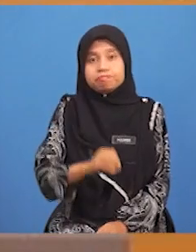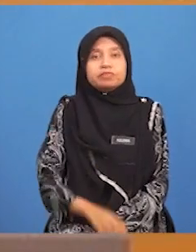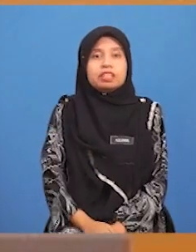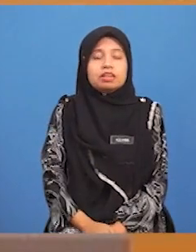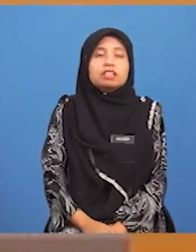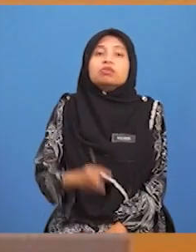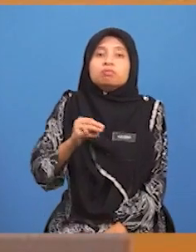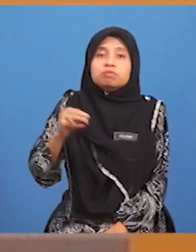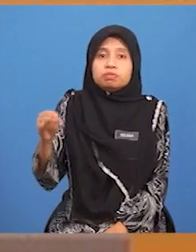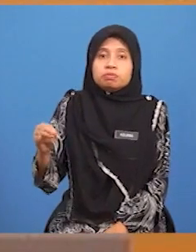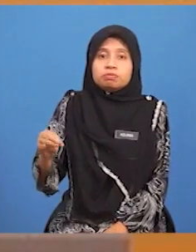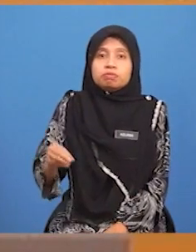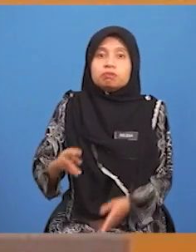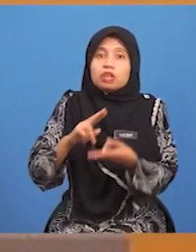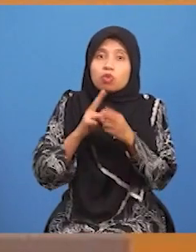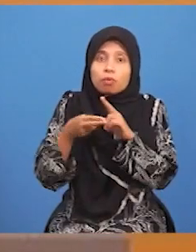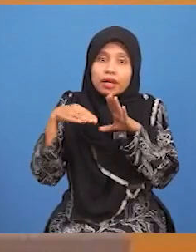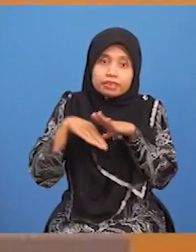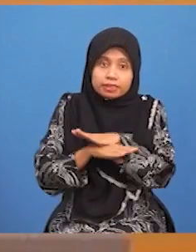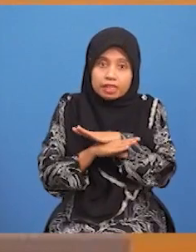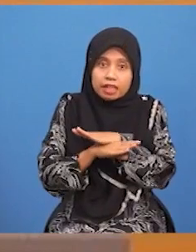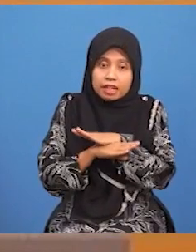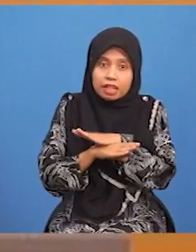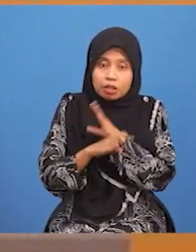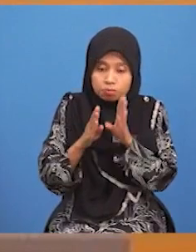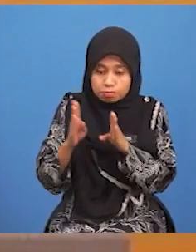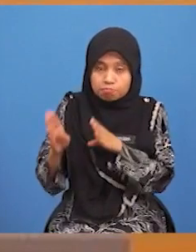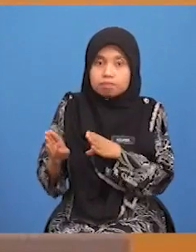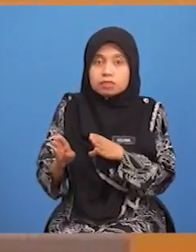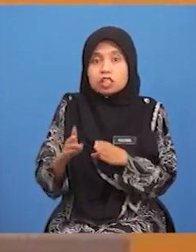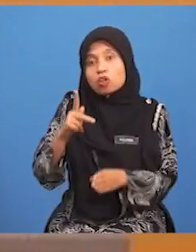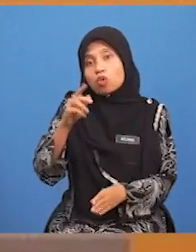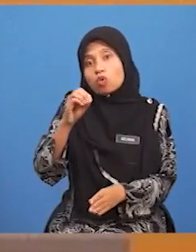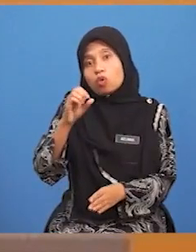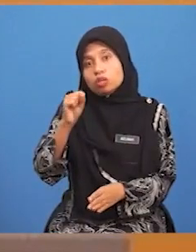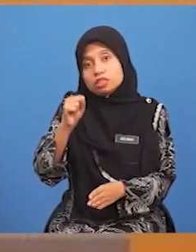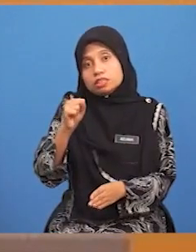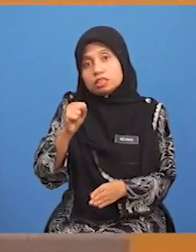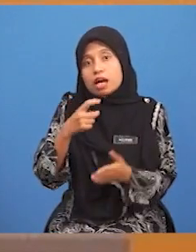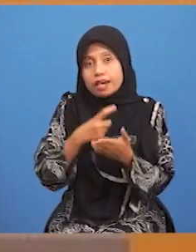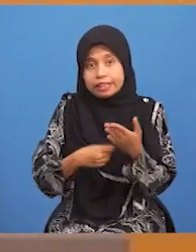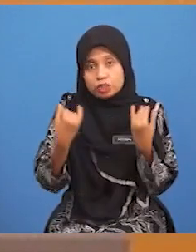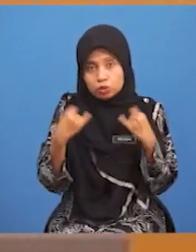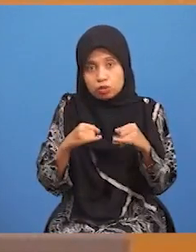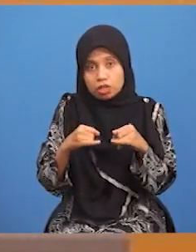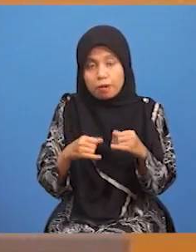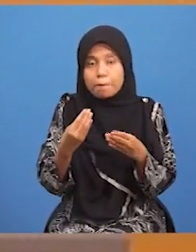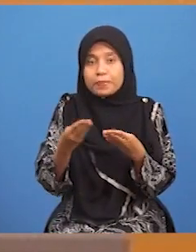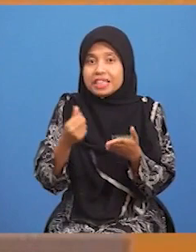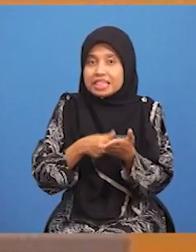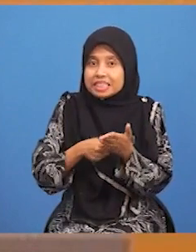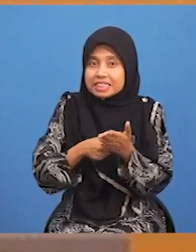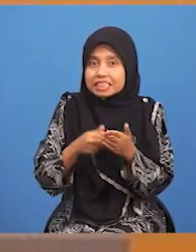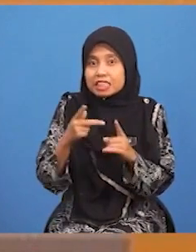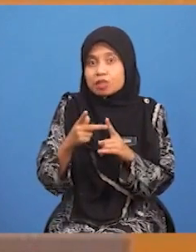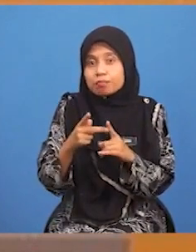RM76,650. Murid-murid, perubahan dalam komponen kos atau harga jualan akan memberi kesan kepada